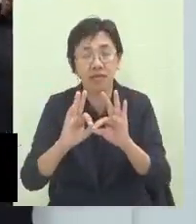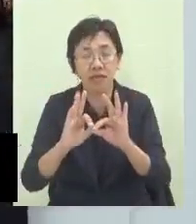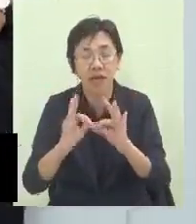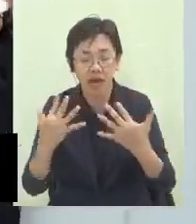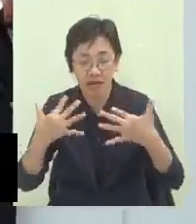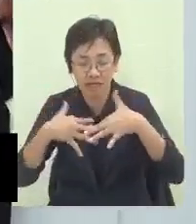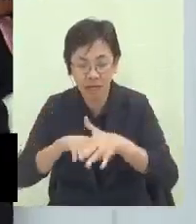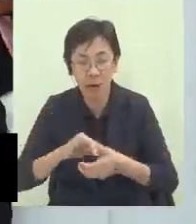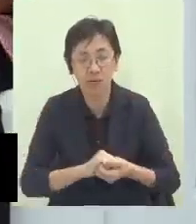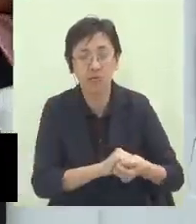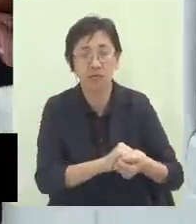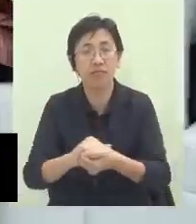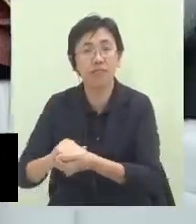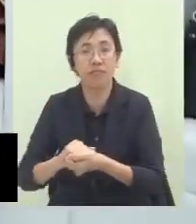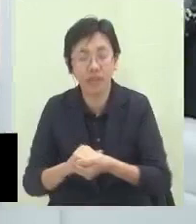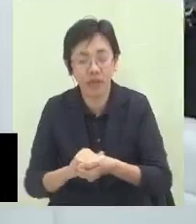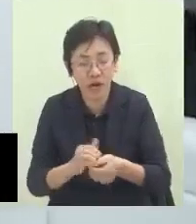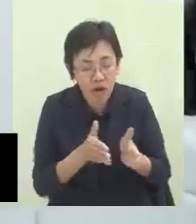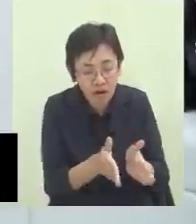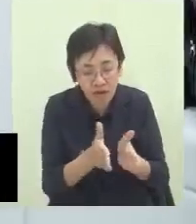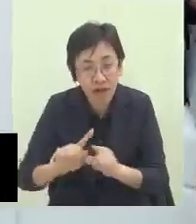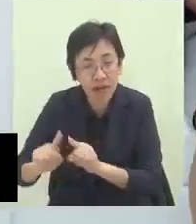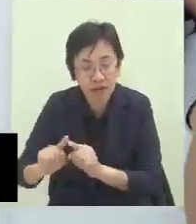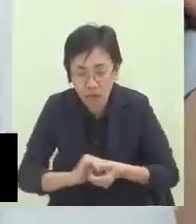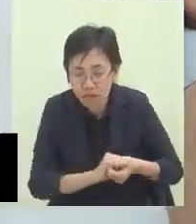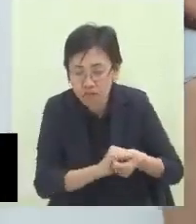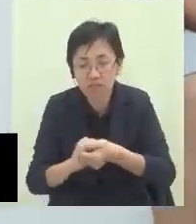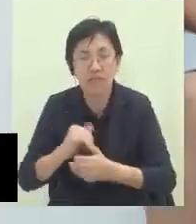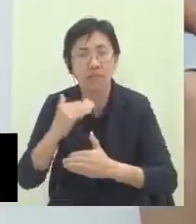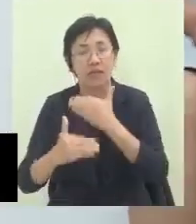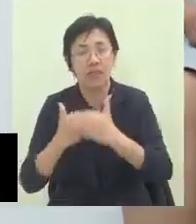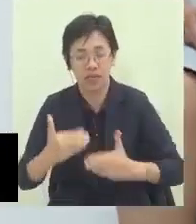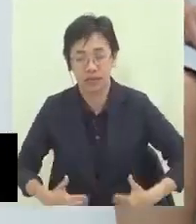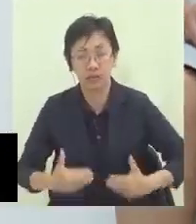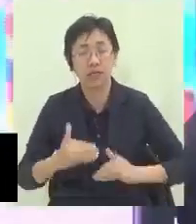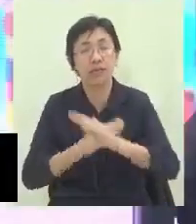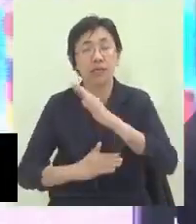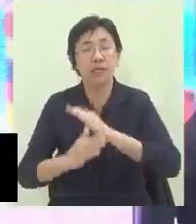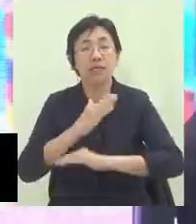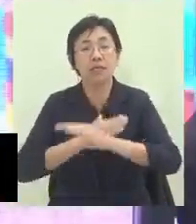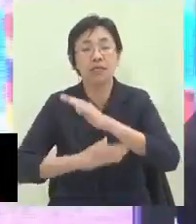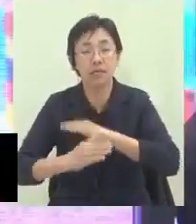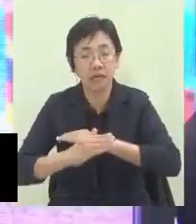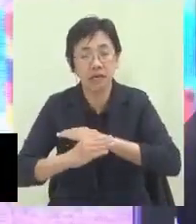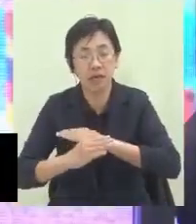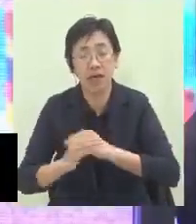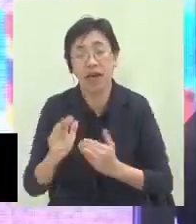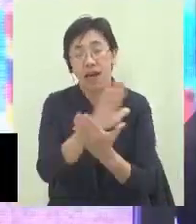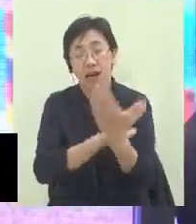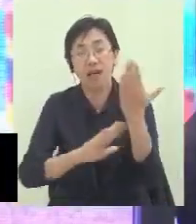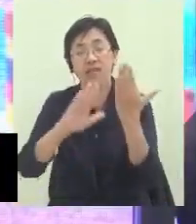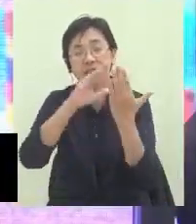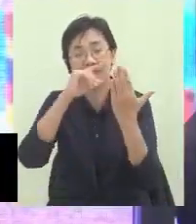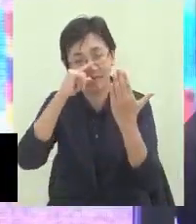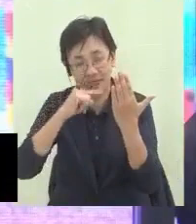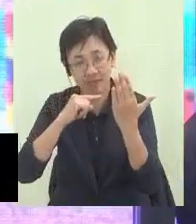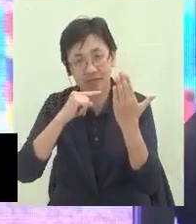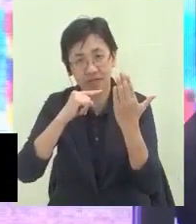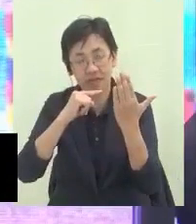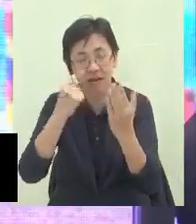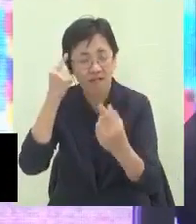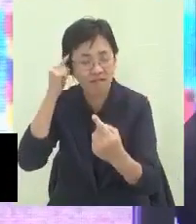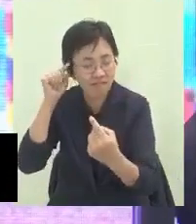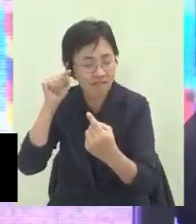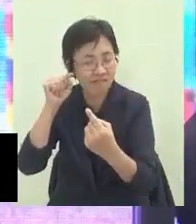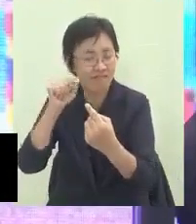ลังร่วมมือทุกภาคส่วนในการส่งเสริมพัฒนาคุณภาพชีวิตคนพิการอันจะทำให้ประเทศไทยสามารถบรรลุเป้